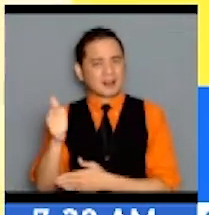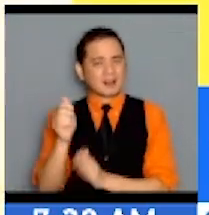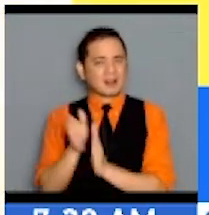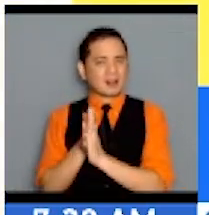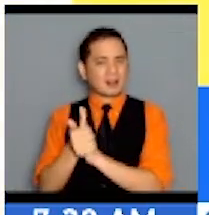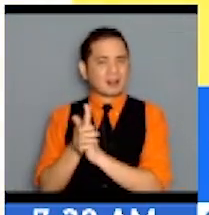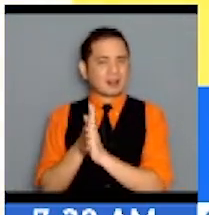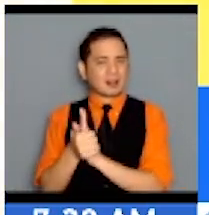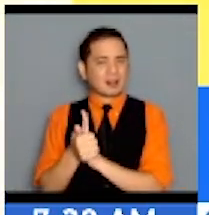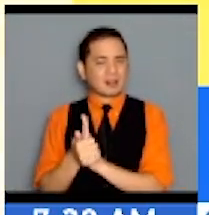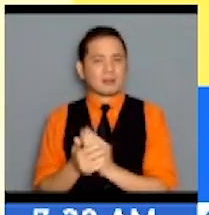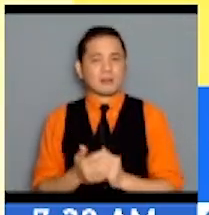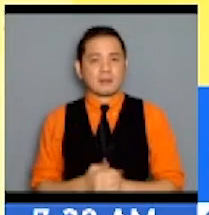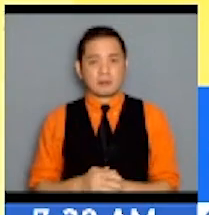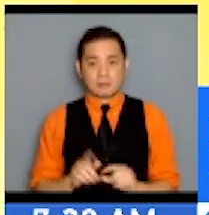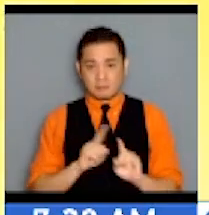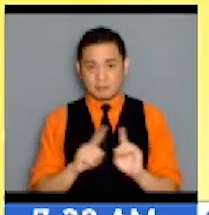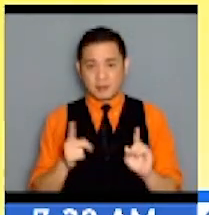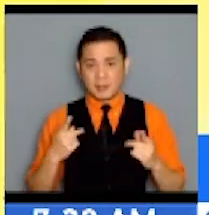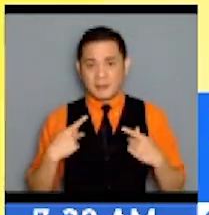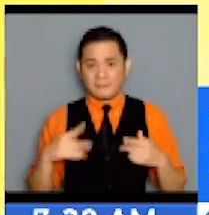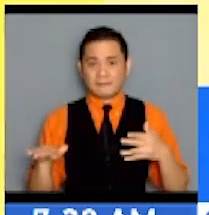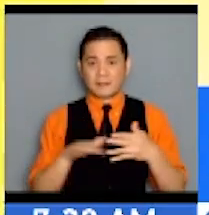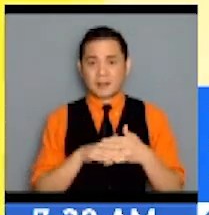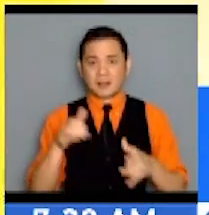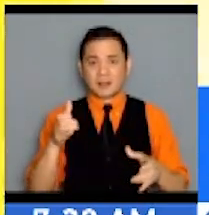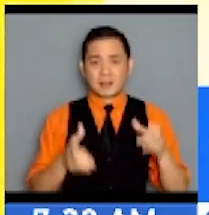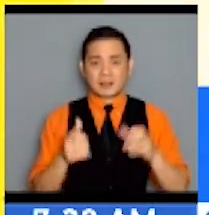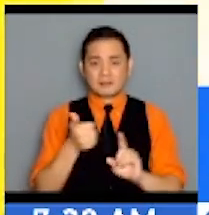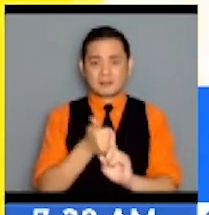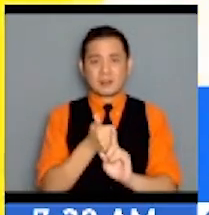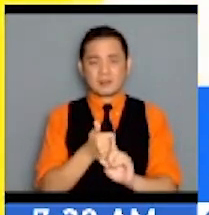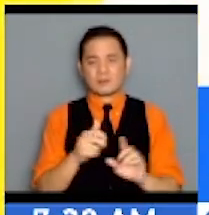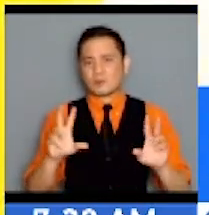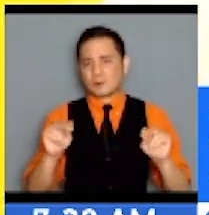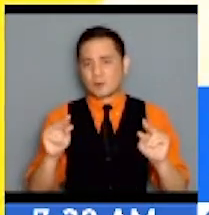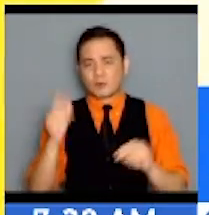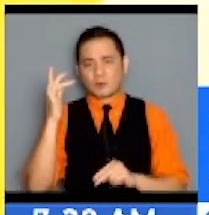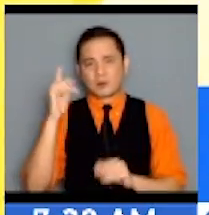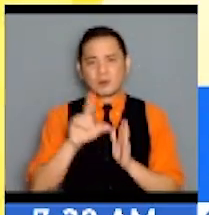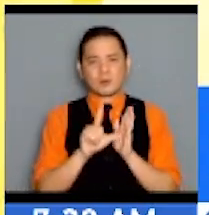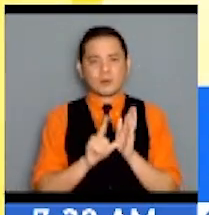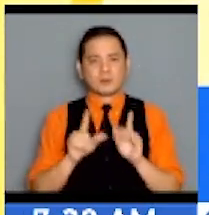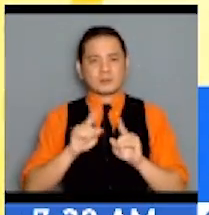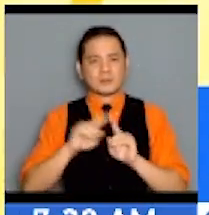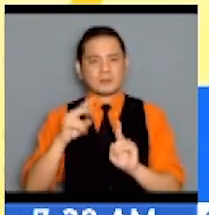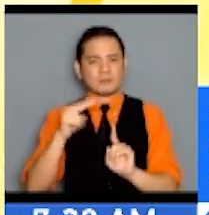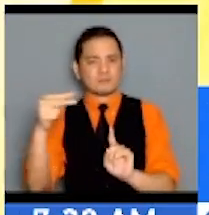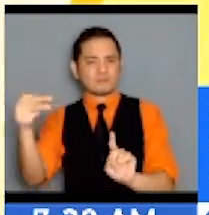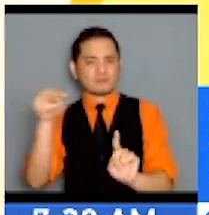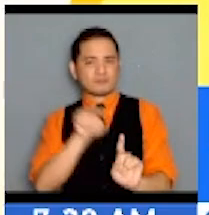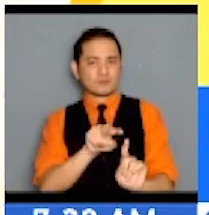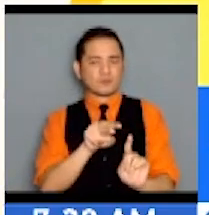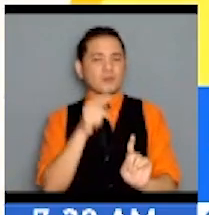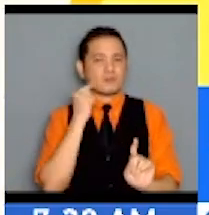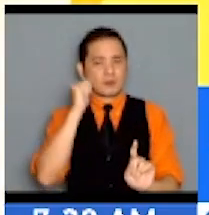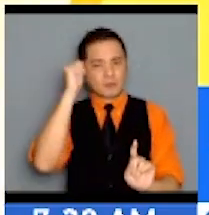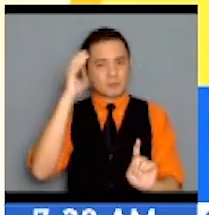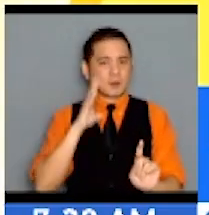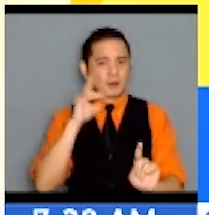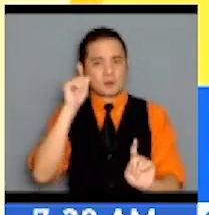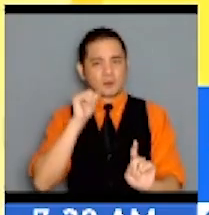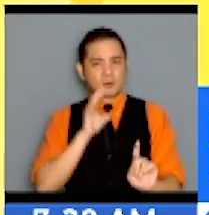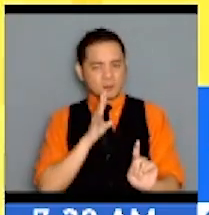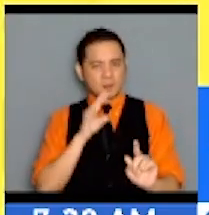automatic na mapafilan siya ng kaso. Dahil nga iba ang treatment sa batas sa pangangaliwa ng mga lalaki sa